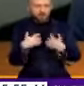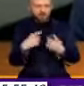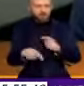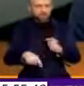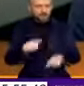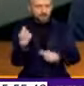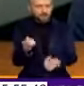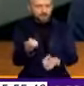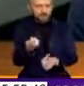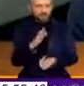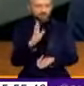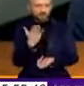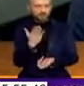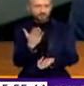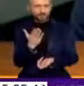втрати в